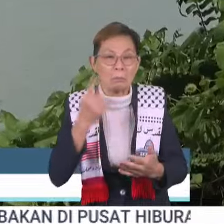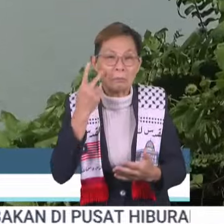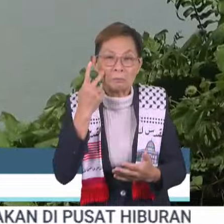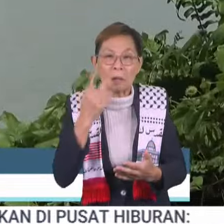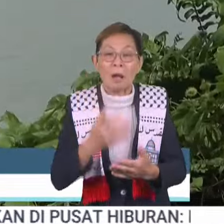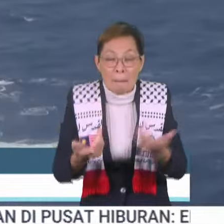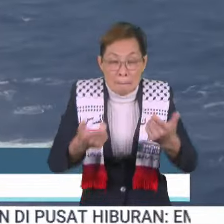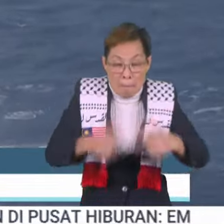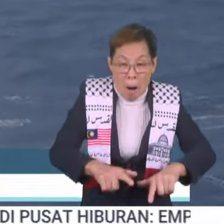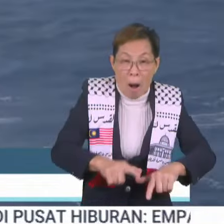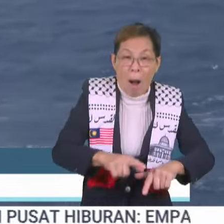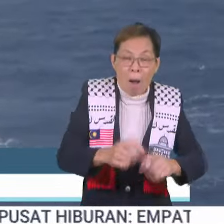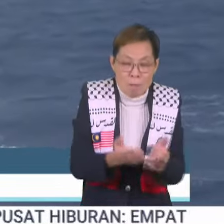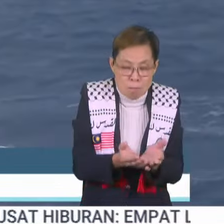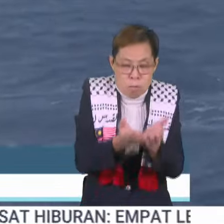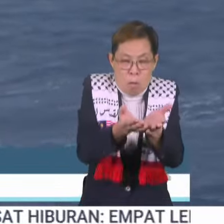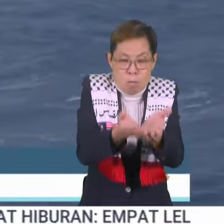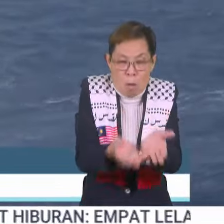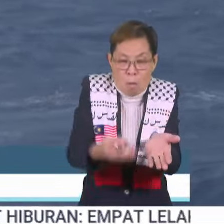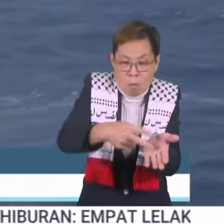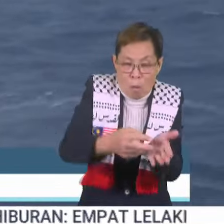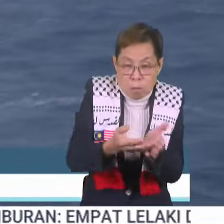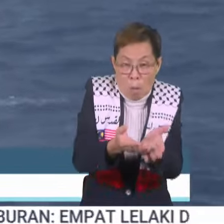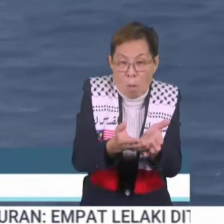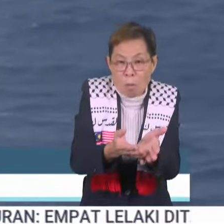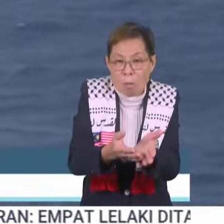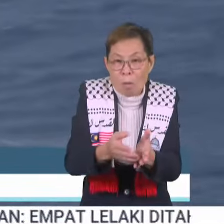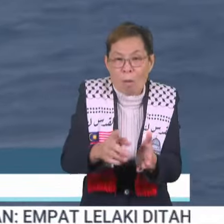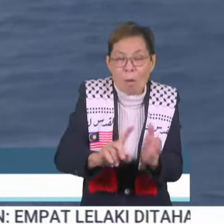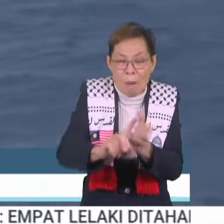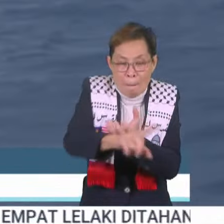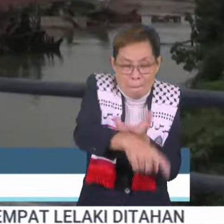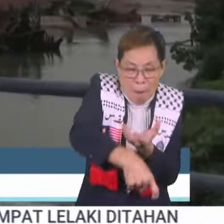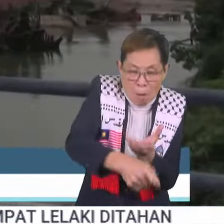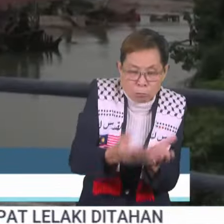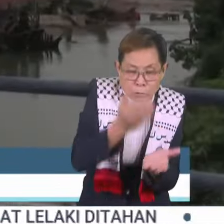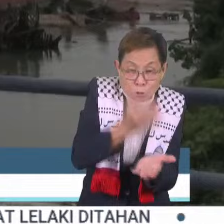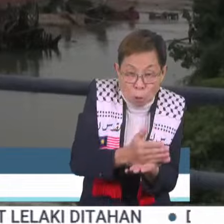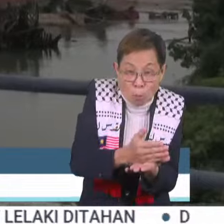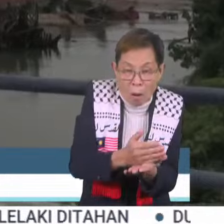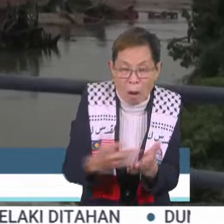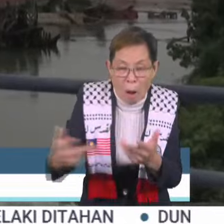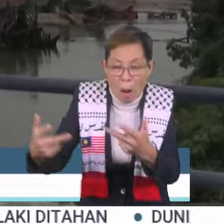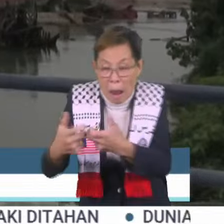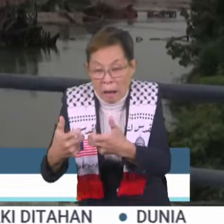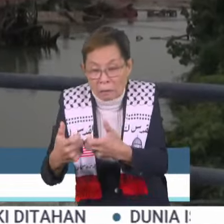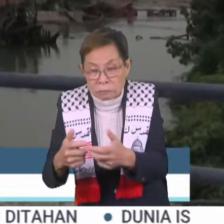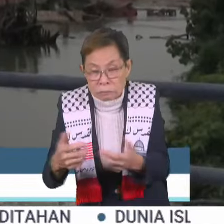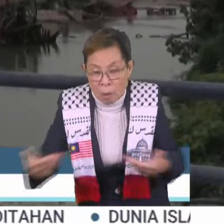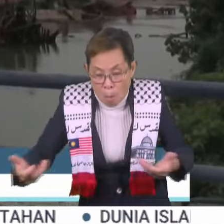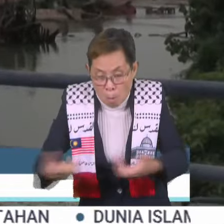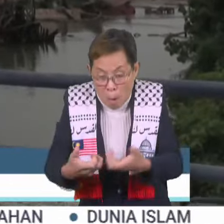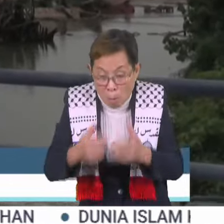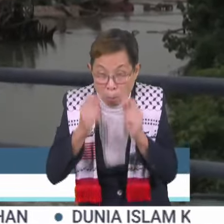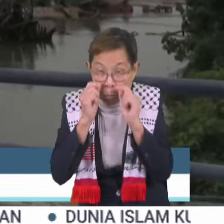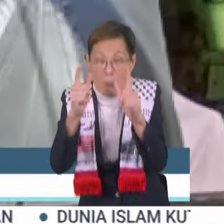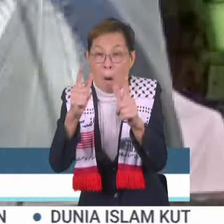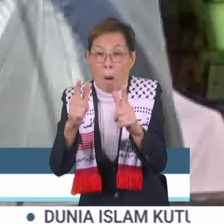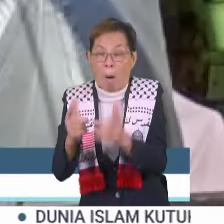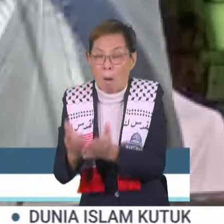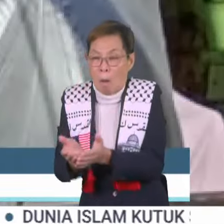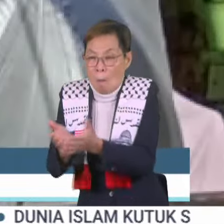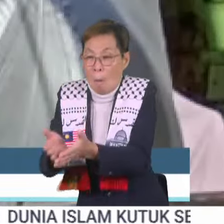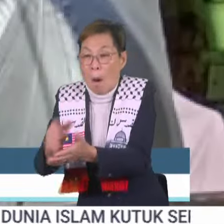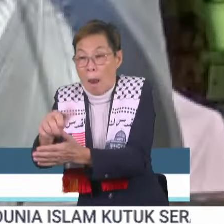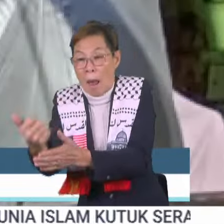Kejadian dikatakan berlaku apabila bot dinaiki mereka yang sedang bersauh dipercayai dilanggar secara tiba-tiba oleh sebuah tongkang. Pelanggaran